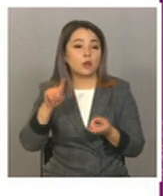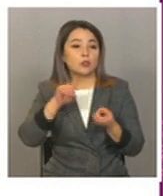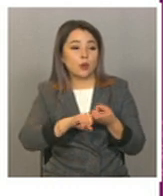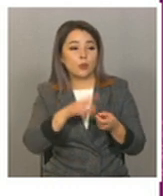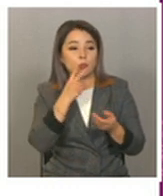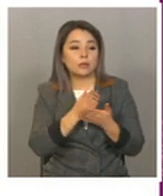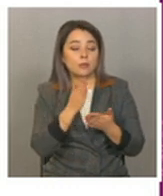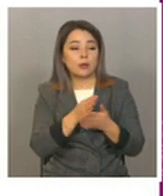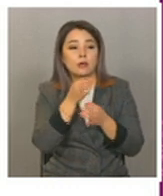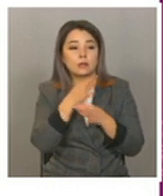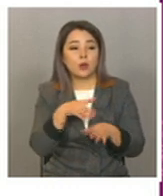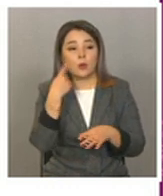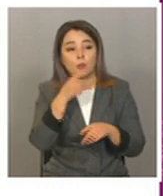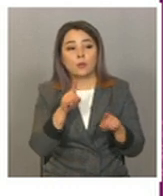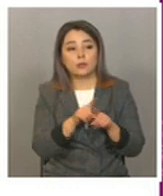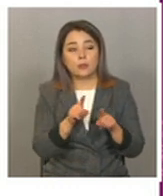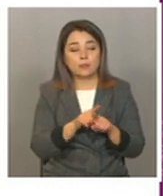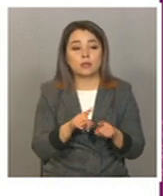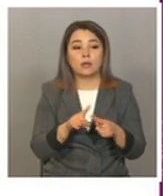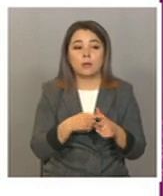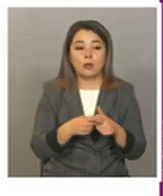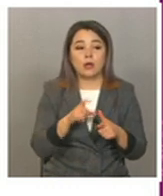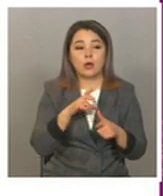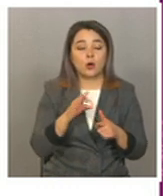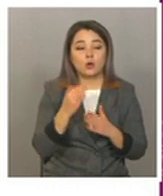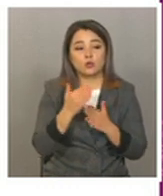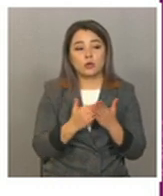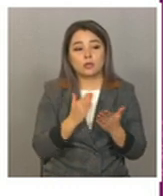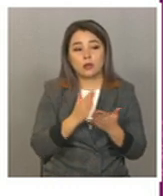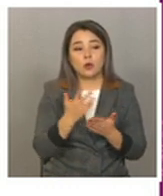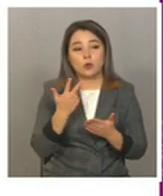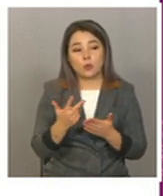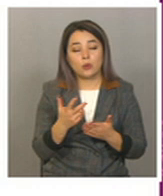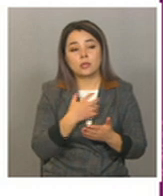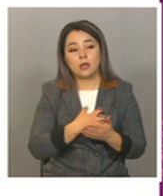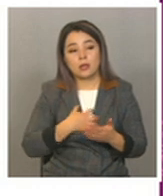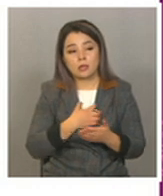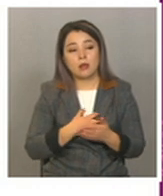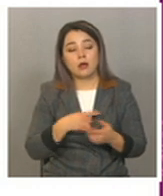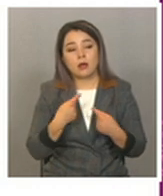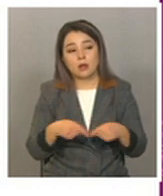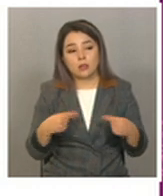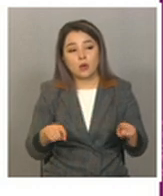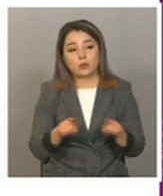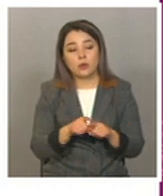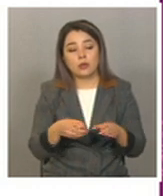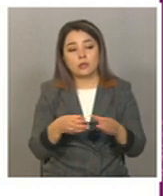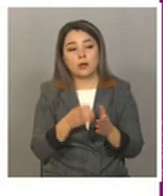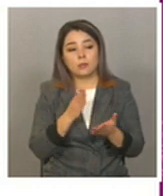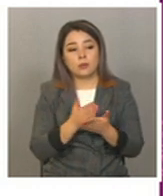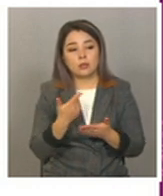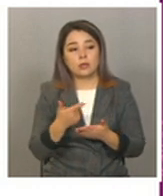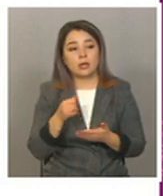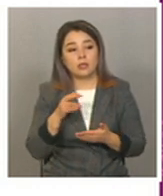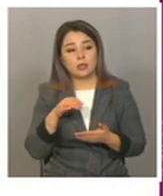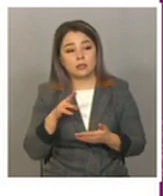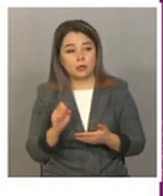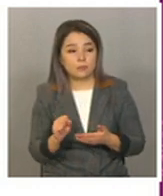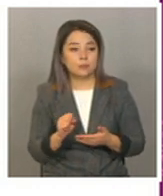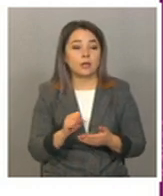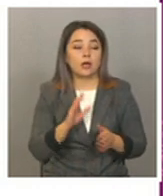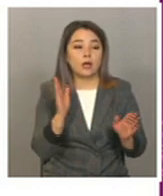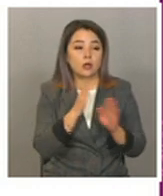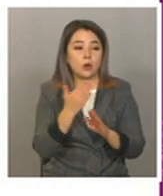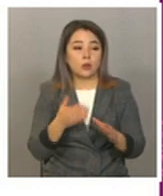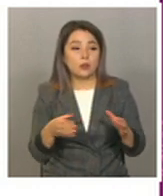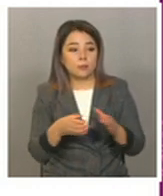Кез келген түрде немесе экожүйеде үш негізгі әр түрлілік болады. Генетикалық,